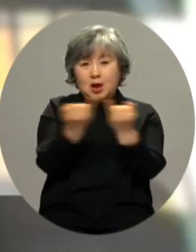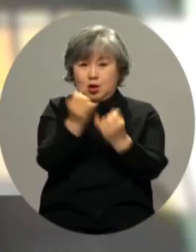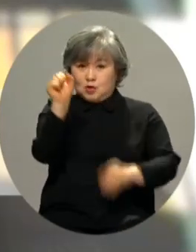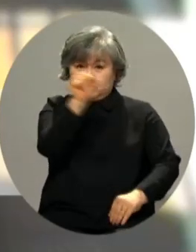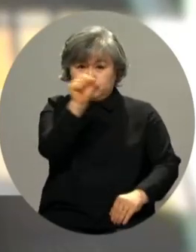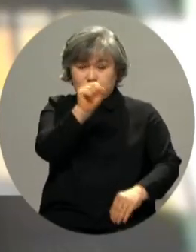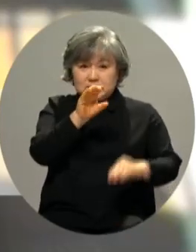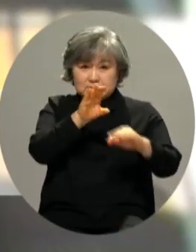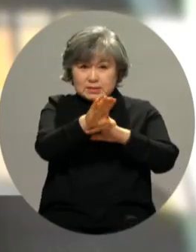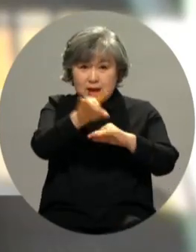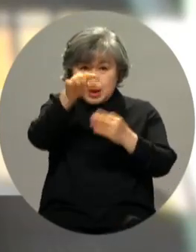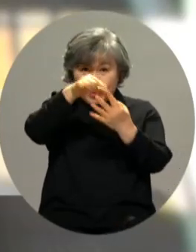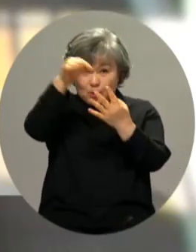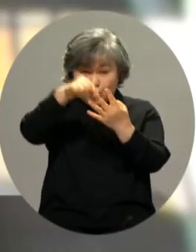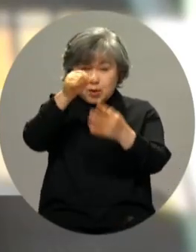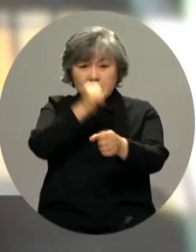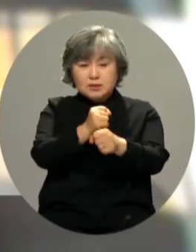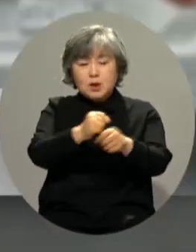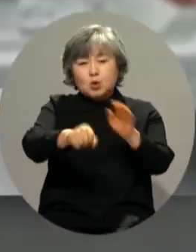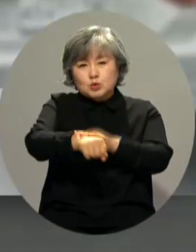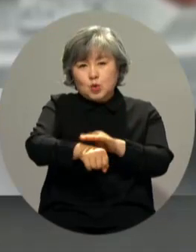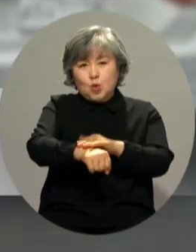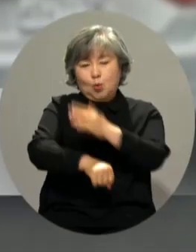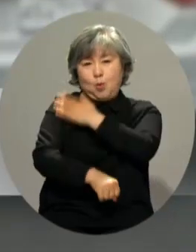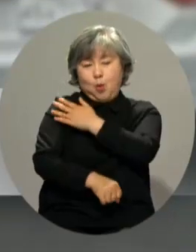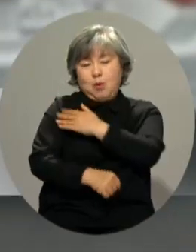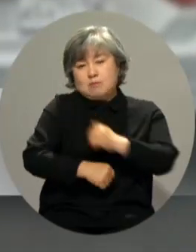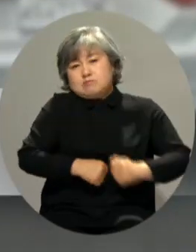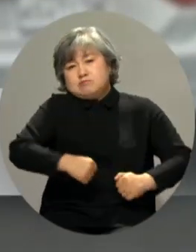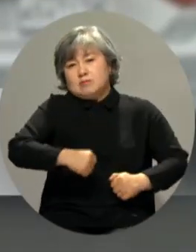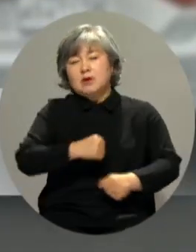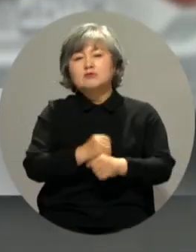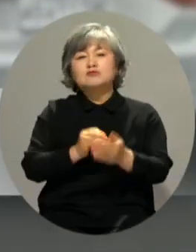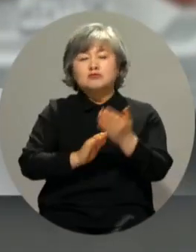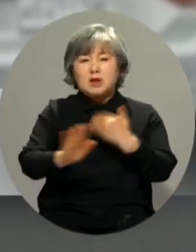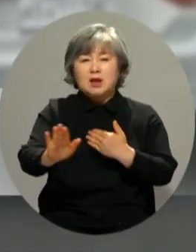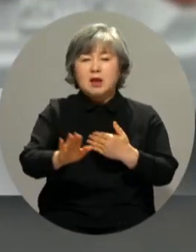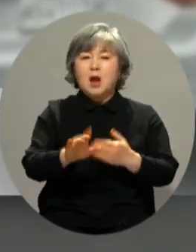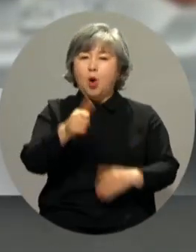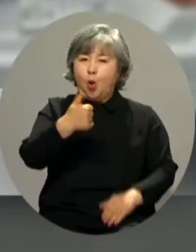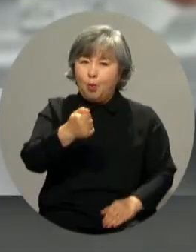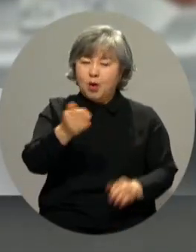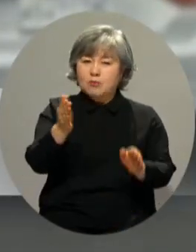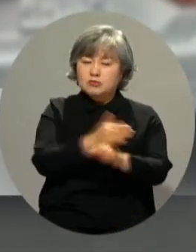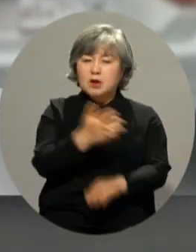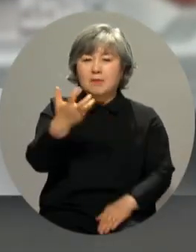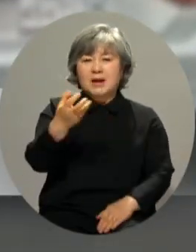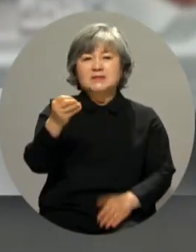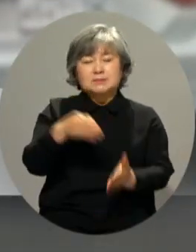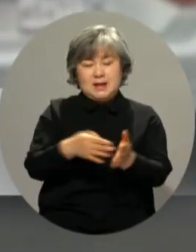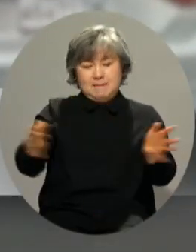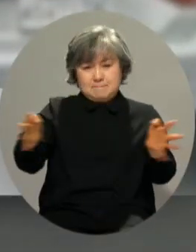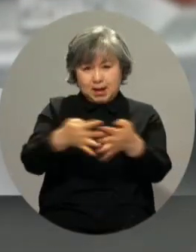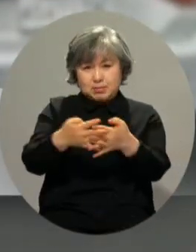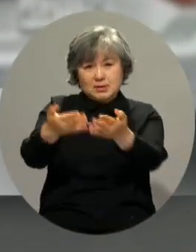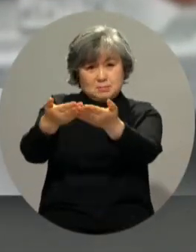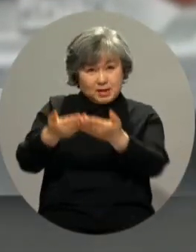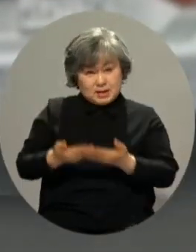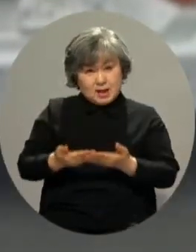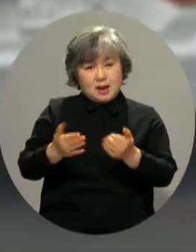여성이 운전하는 차량만을 골라 손목이나 몸통 등을 부딪힌 뒤 건당 5만원에서 80만원의 합의금을